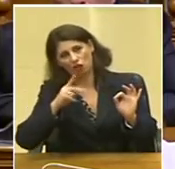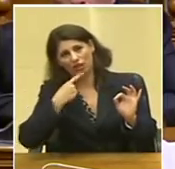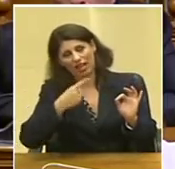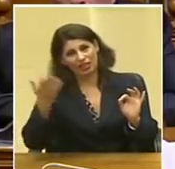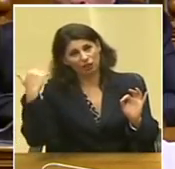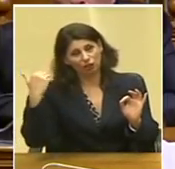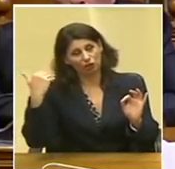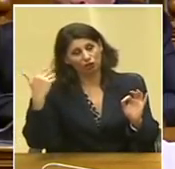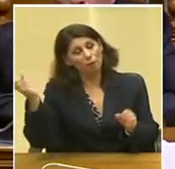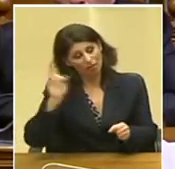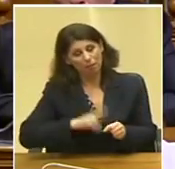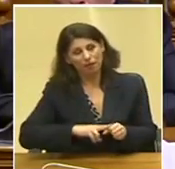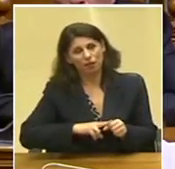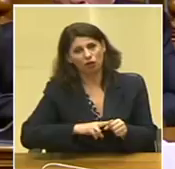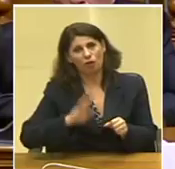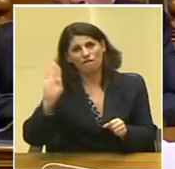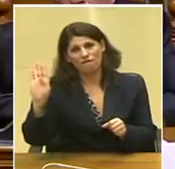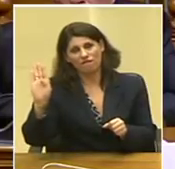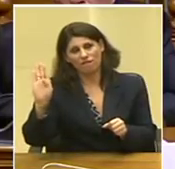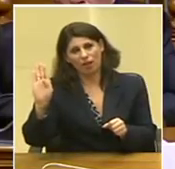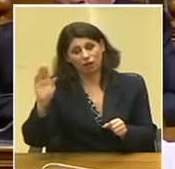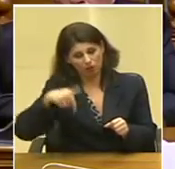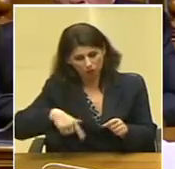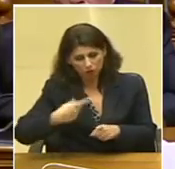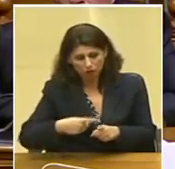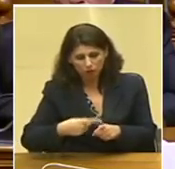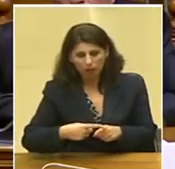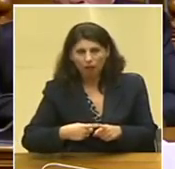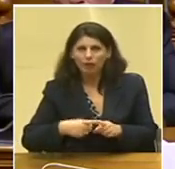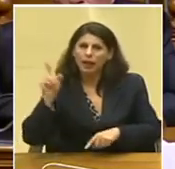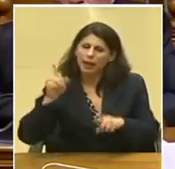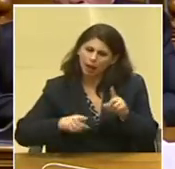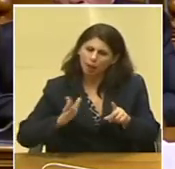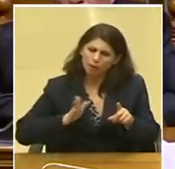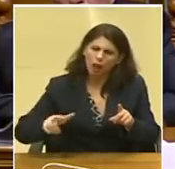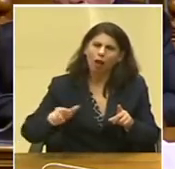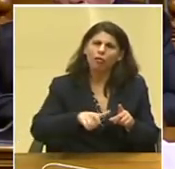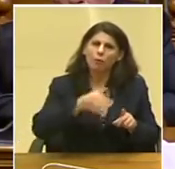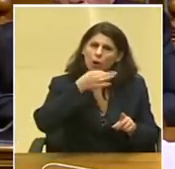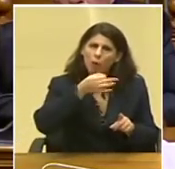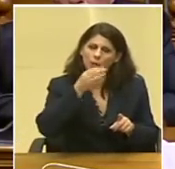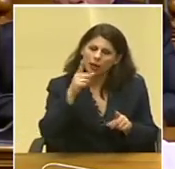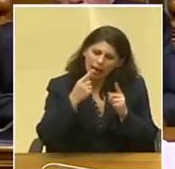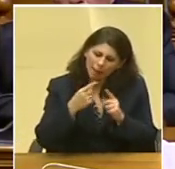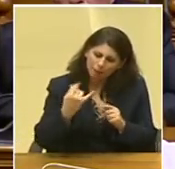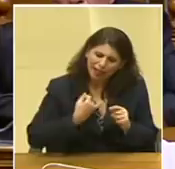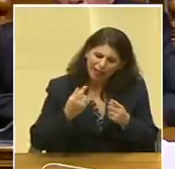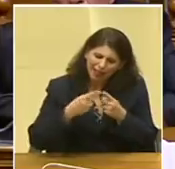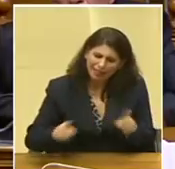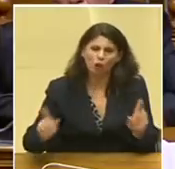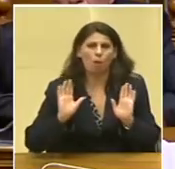κύριος, ο αείμνηστος Ευάγγελος Αβέροφ, ενώ στην Ελλάδα κάποιοι συμπολίτες μας ομιλούν ένα ιδίωμα.